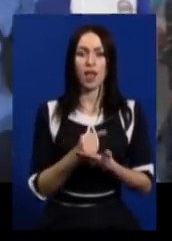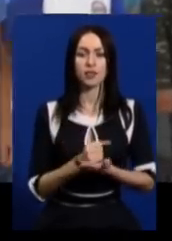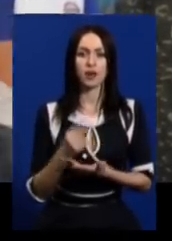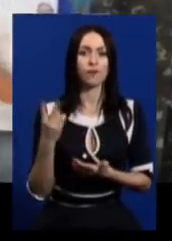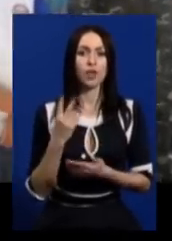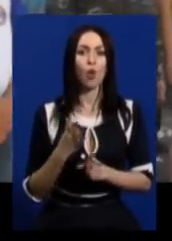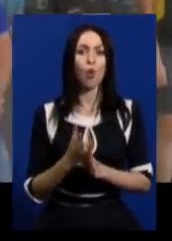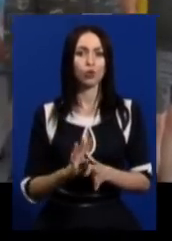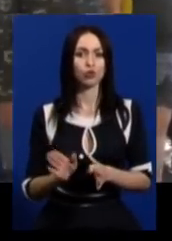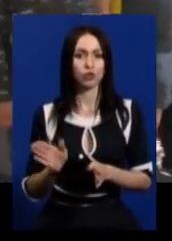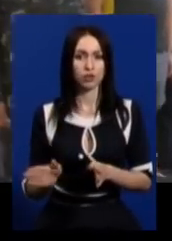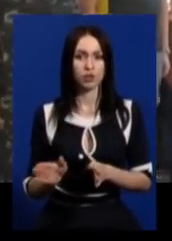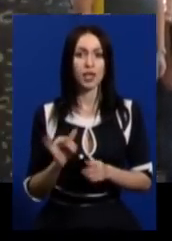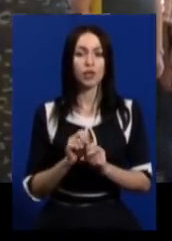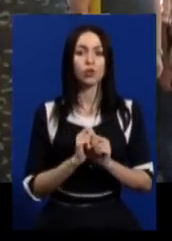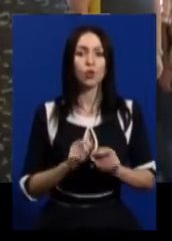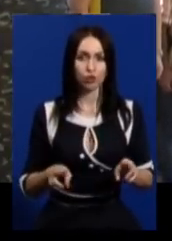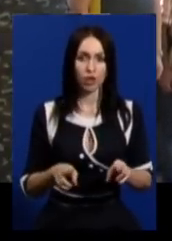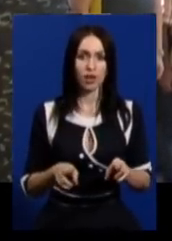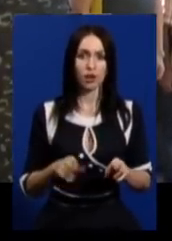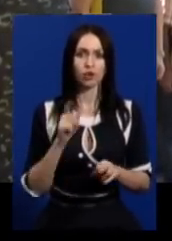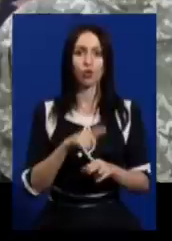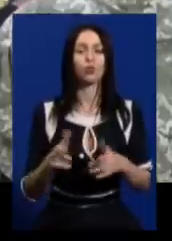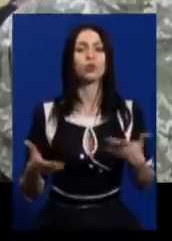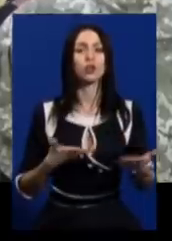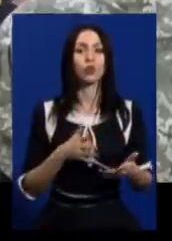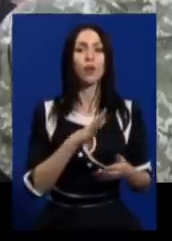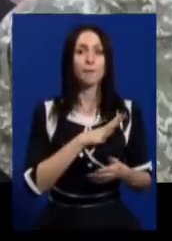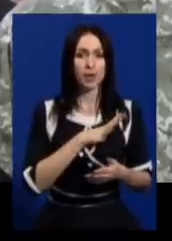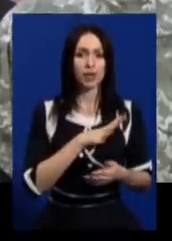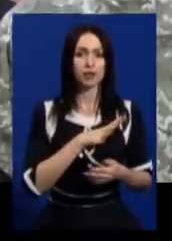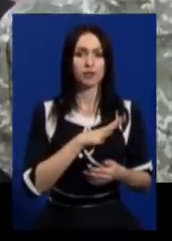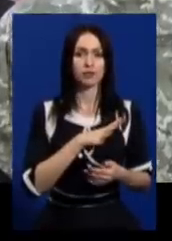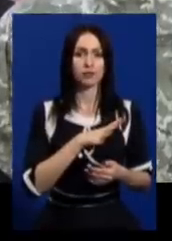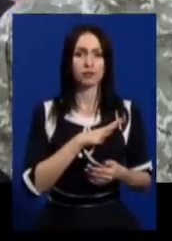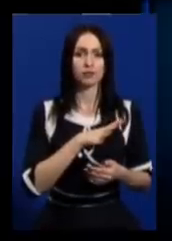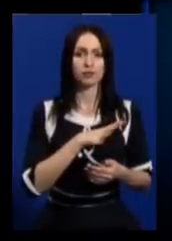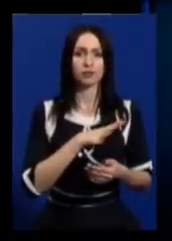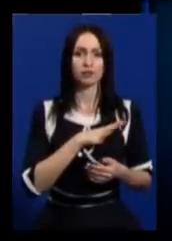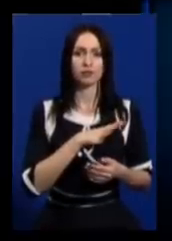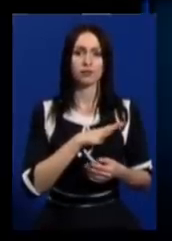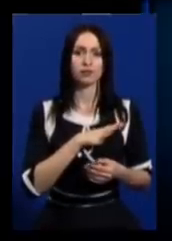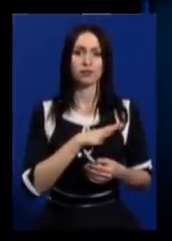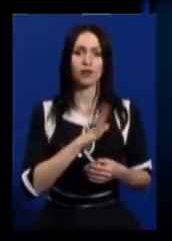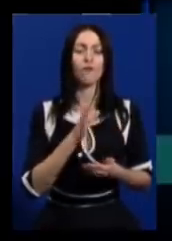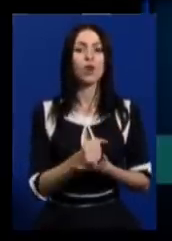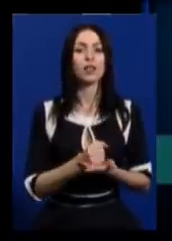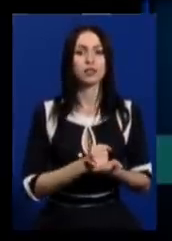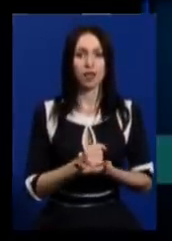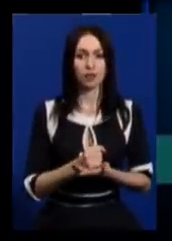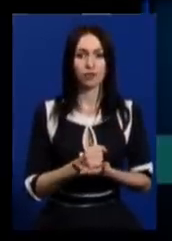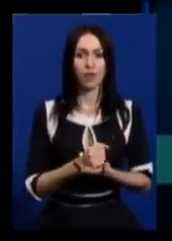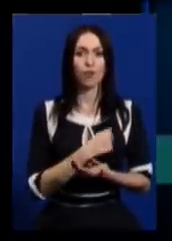второй очереди. І точно так же люди, які були в воєнкоматі на резерві,